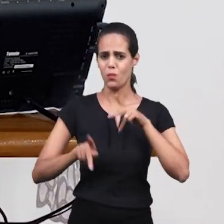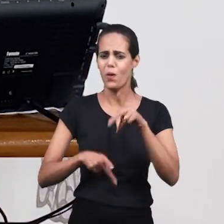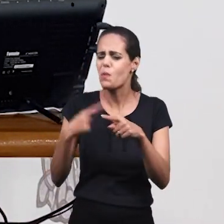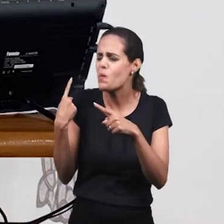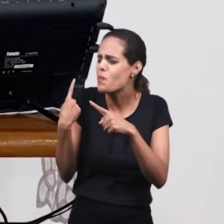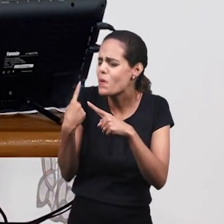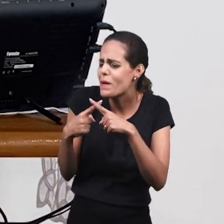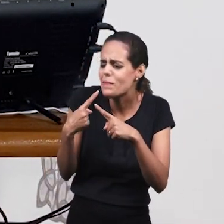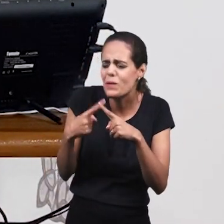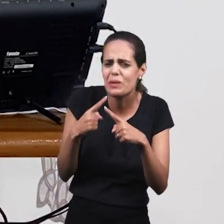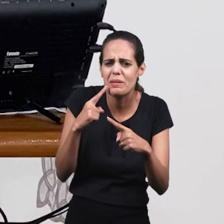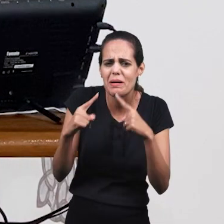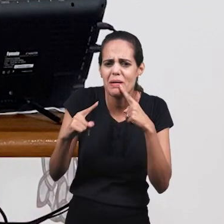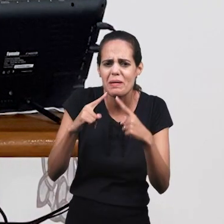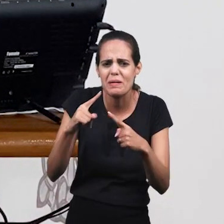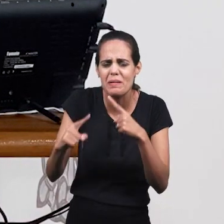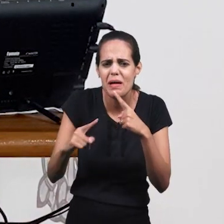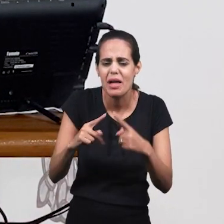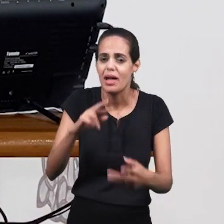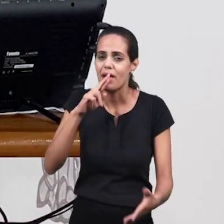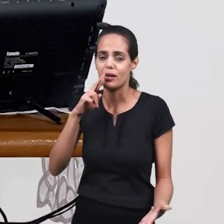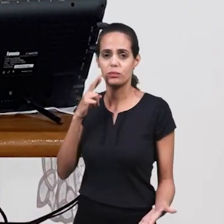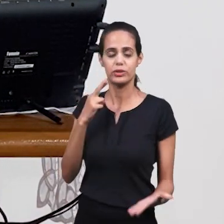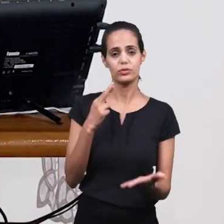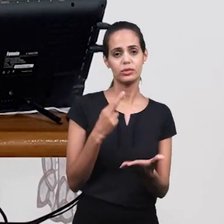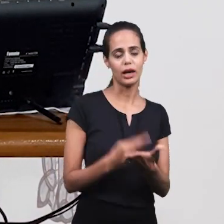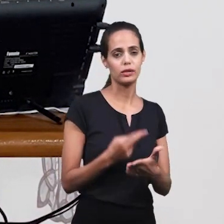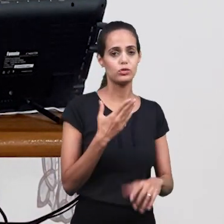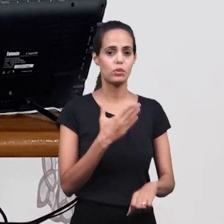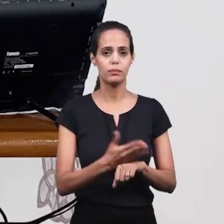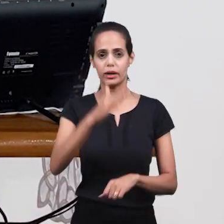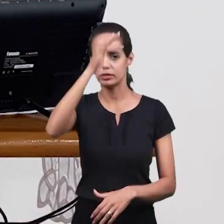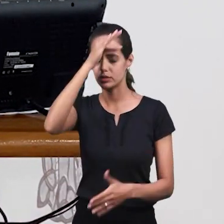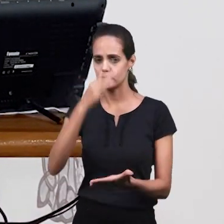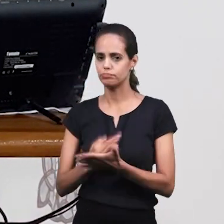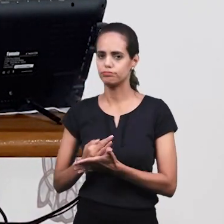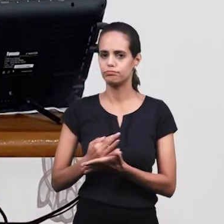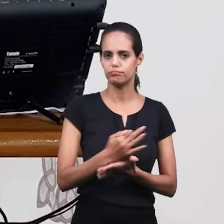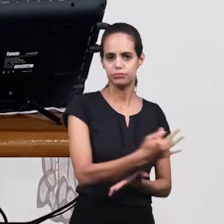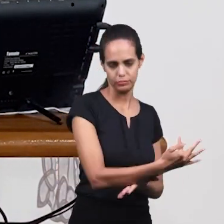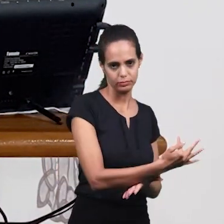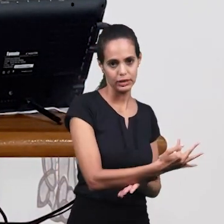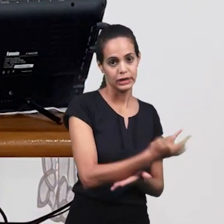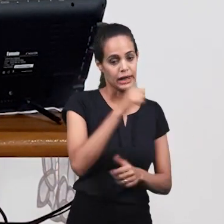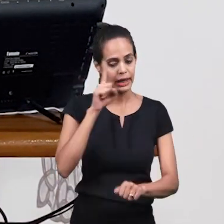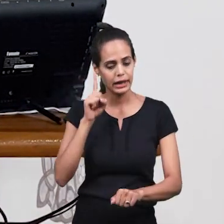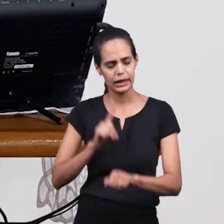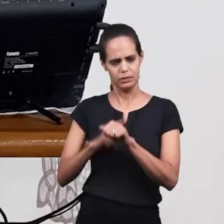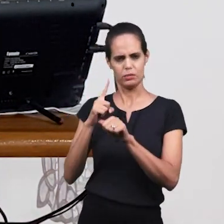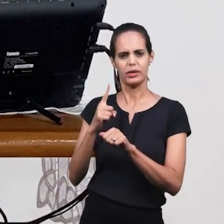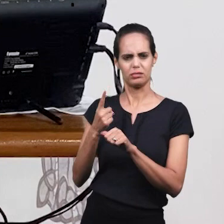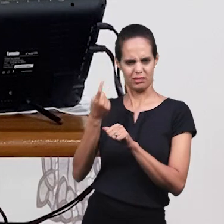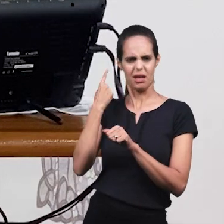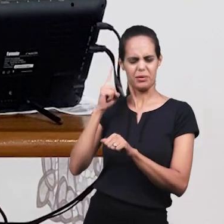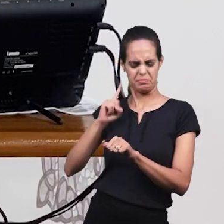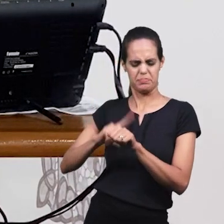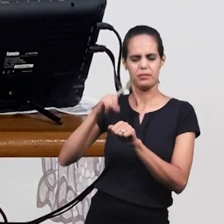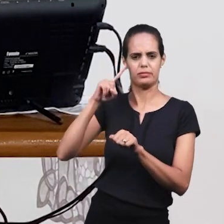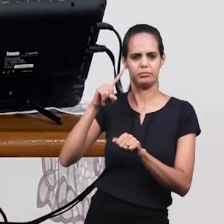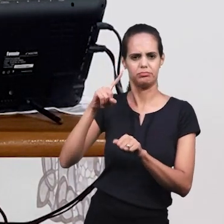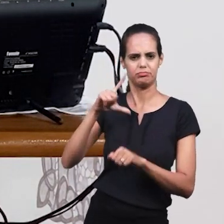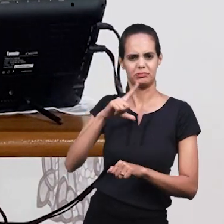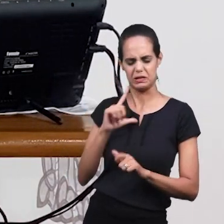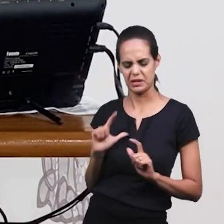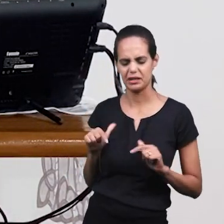apostate, l'apostasie qui est arrivée au milieu des enfants d'Israël, comme si aujourd'hui nous vivons ce